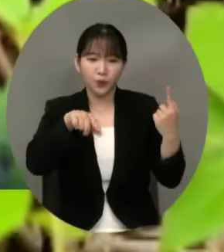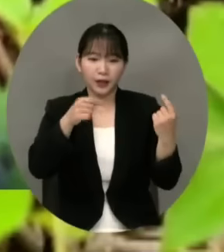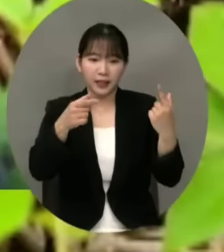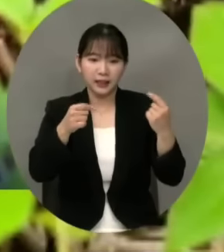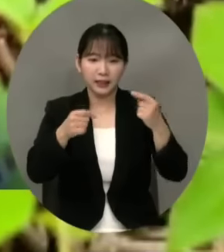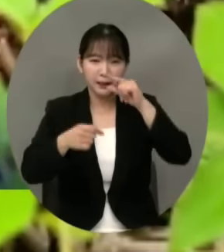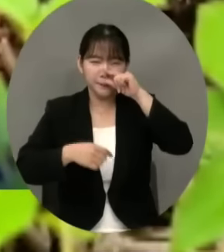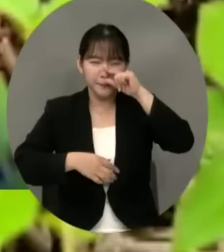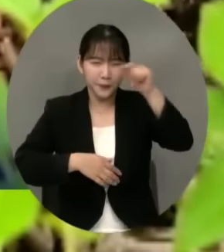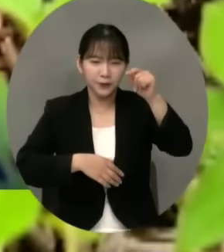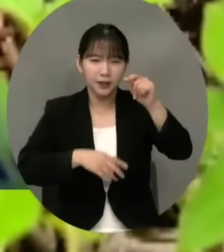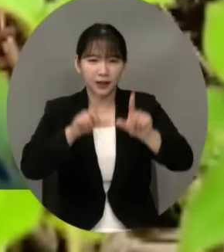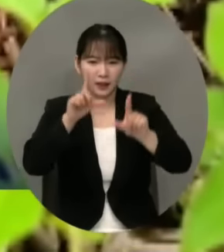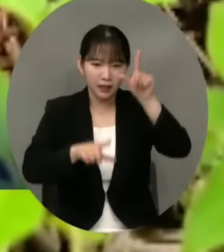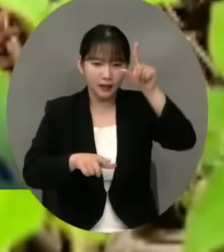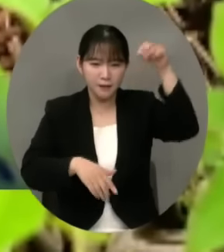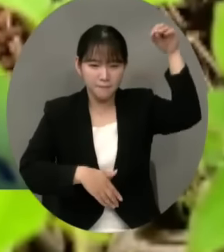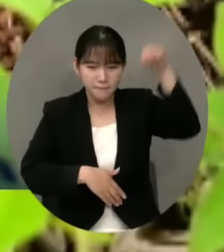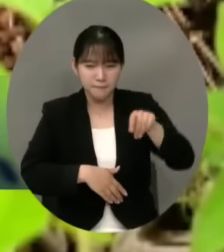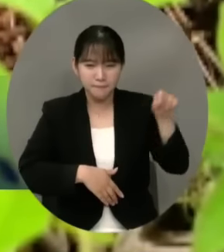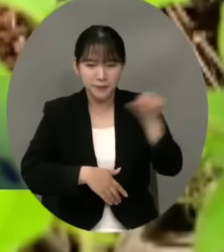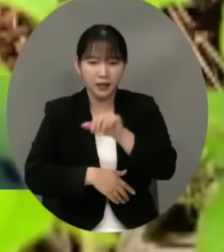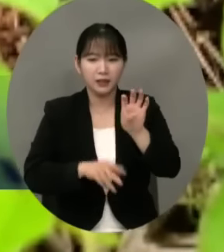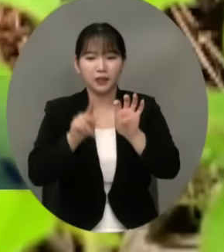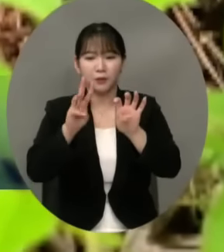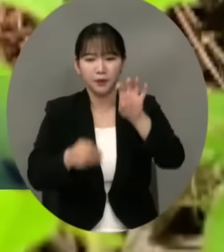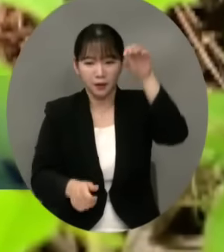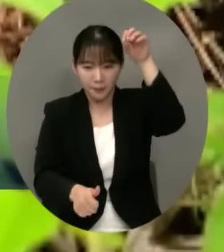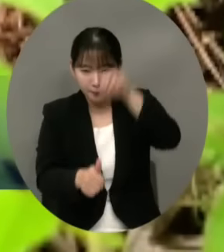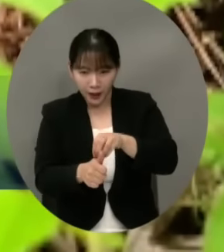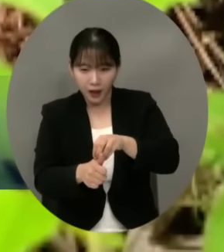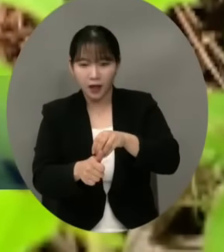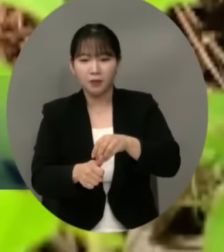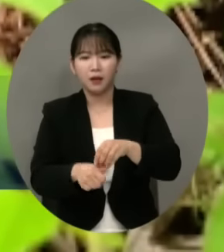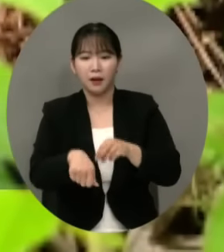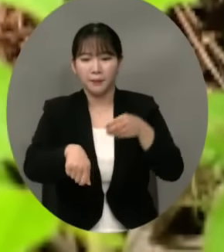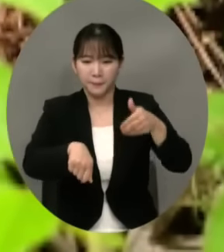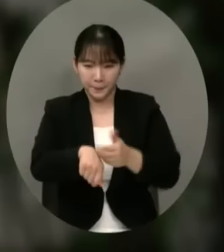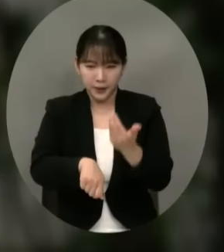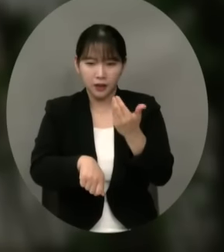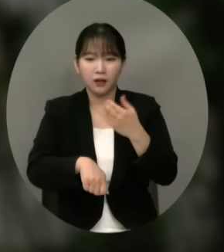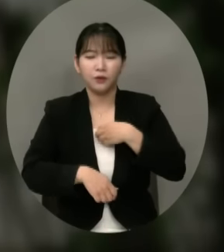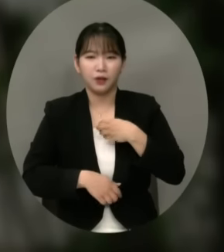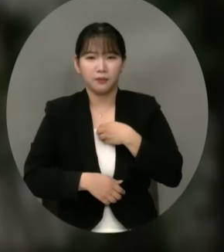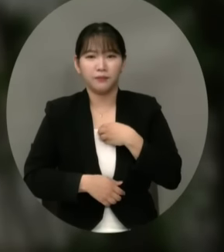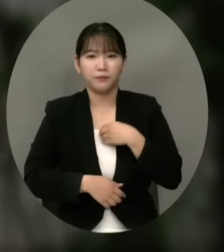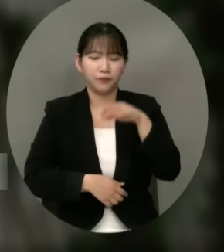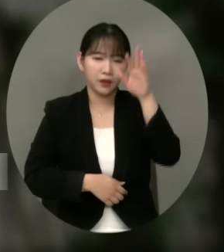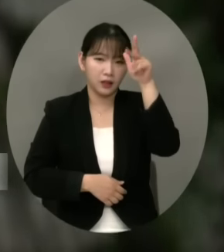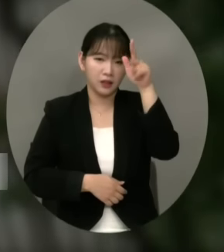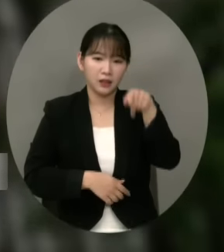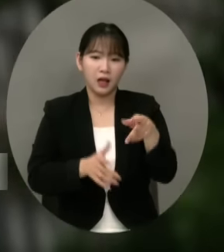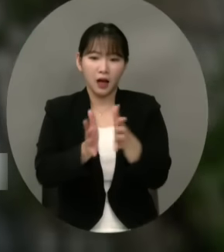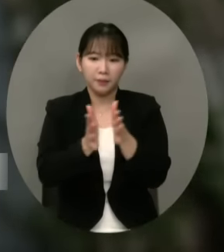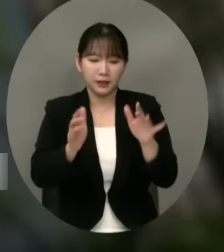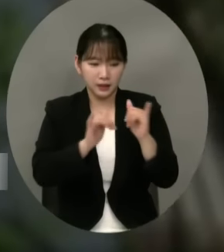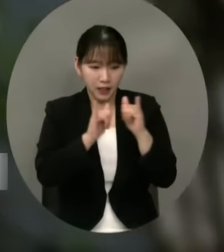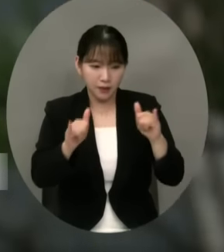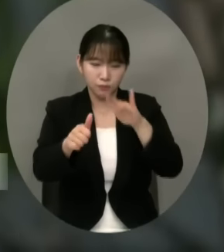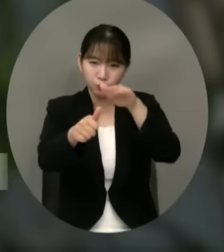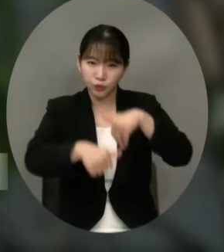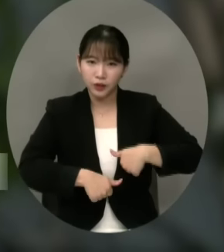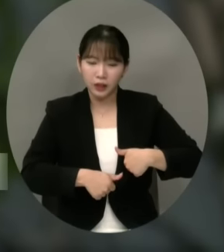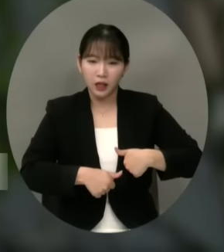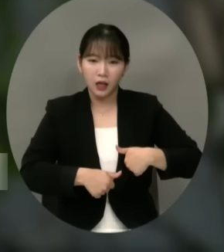게 뾰족한 상태로 시속 40km로 날아온다고 하면은 피부가 찢기거나. 경찰은 해당 아파트 주민들을